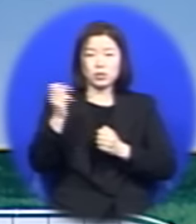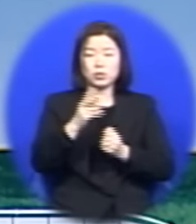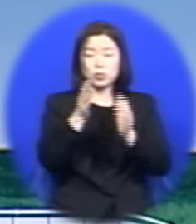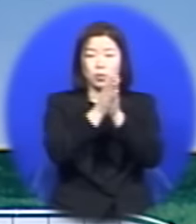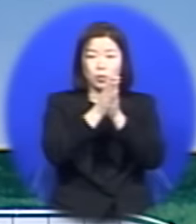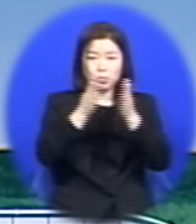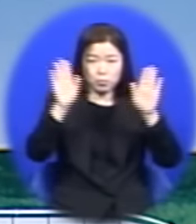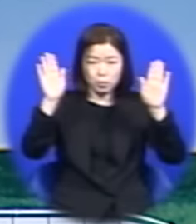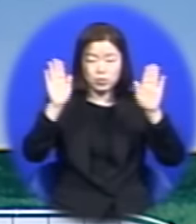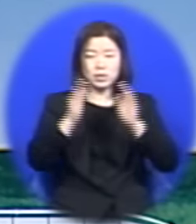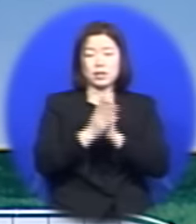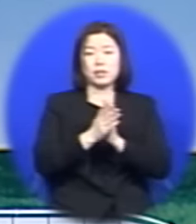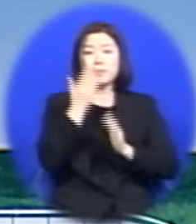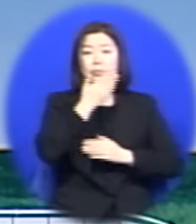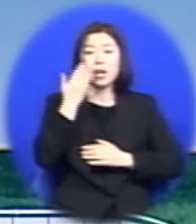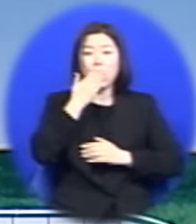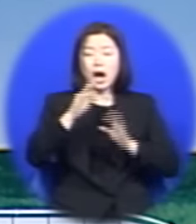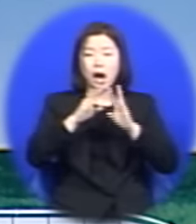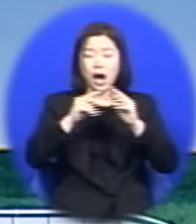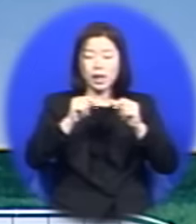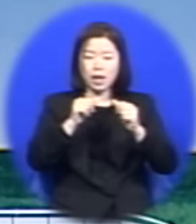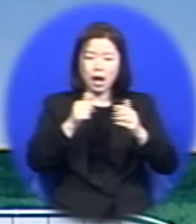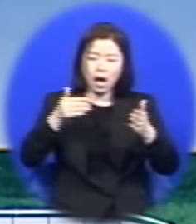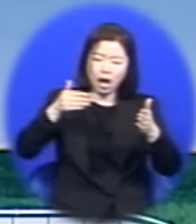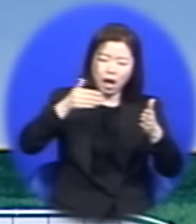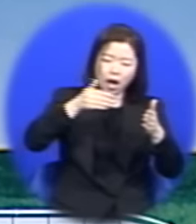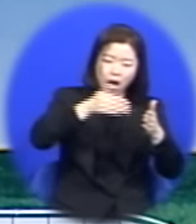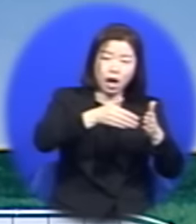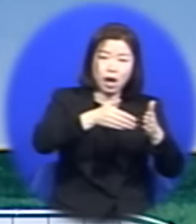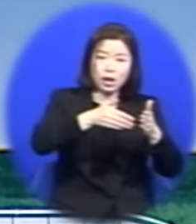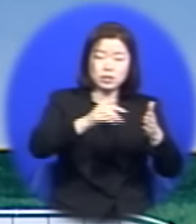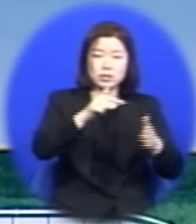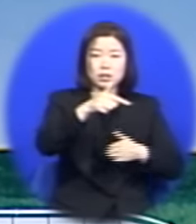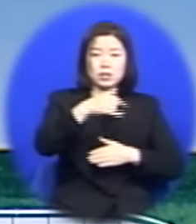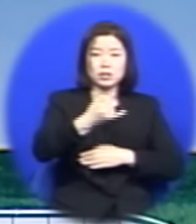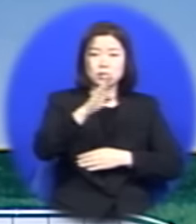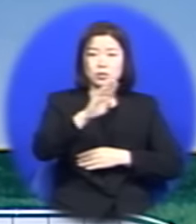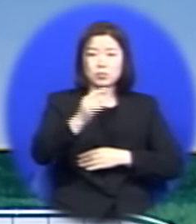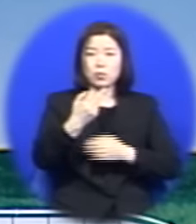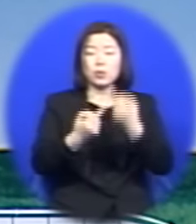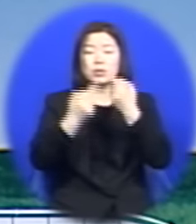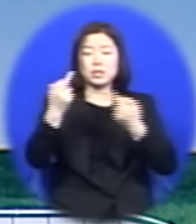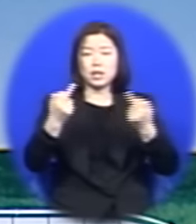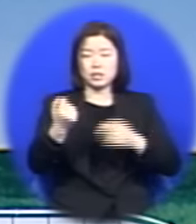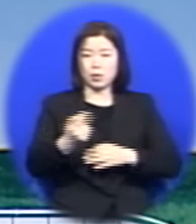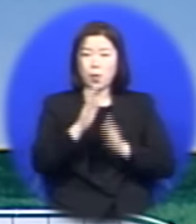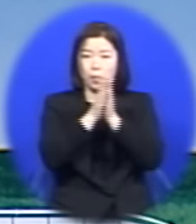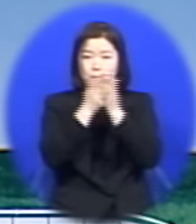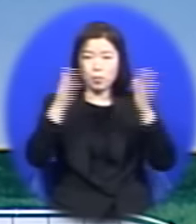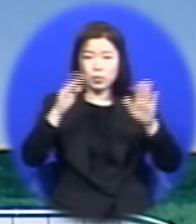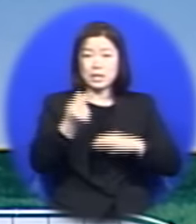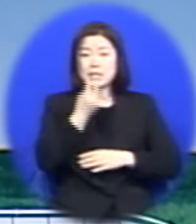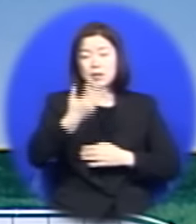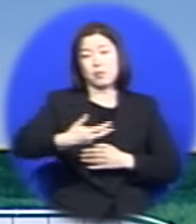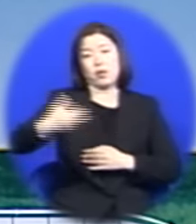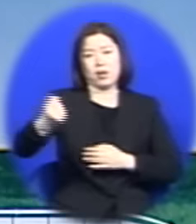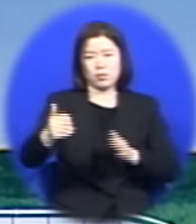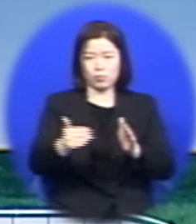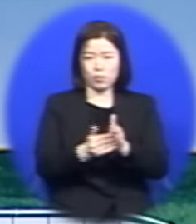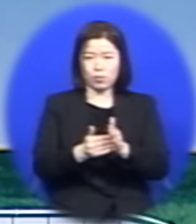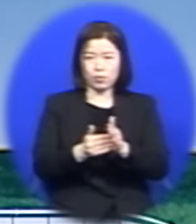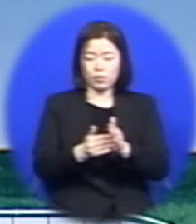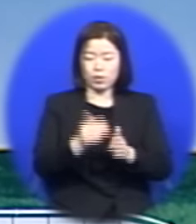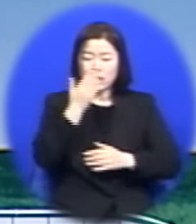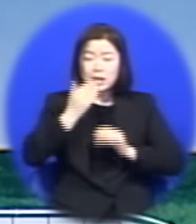모세는 가나안 땅 일부 직전까지 가서 느보산에서 하나님이 모세 생명을 거두십니다. 이스라엘